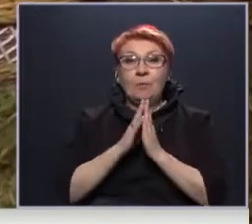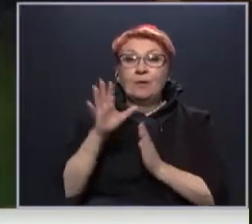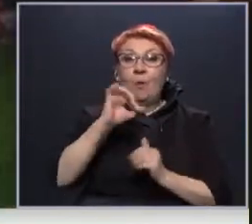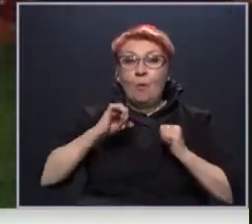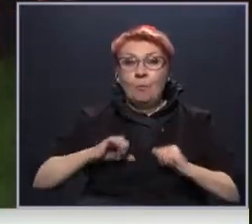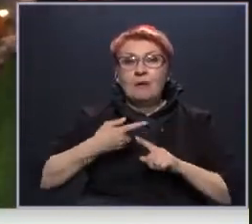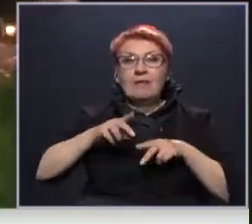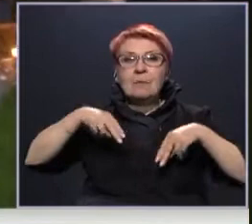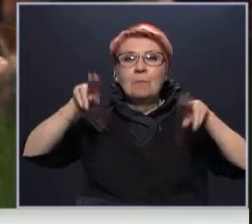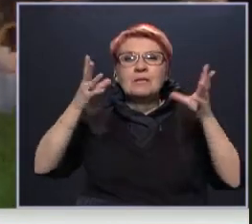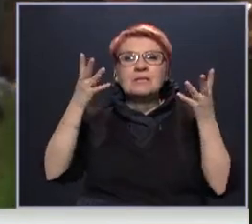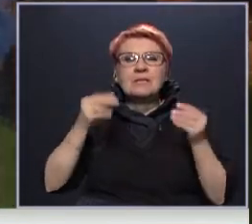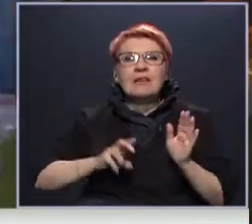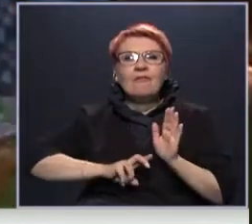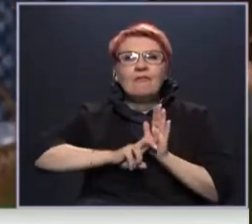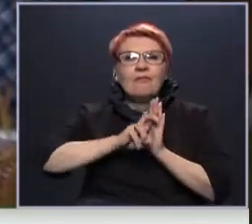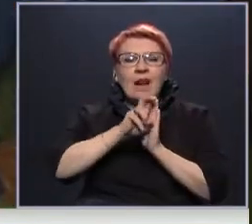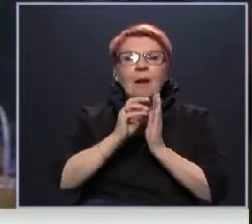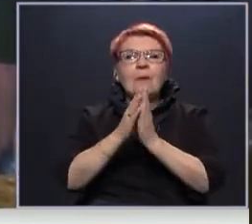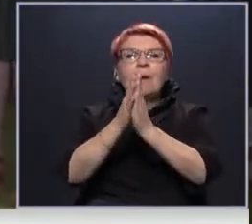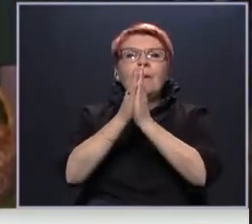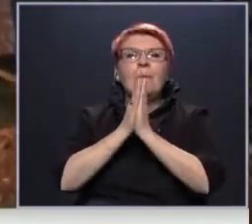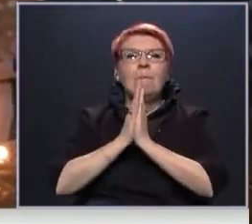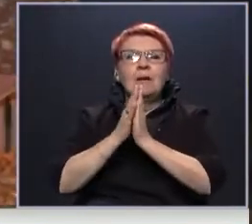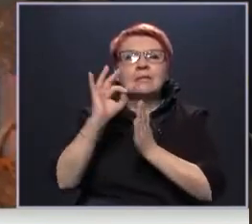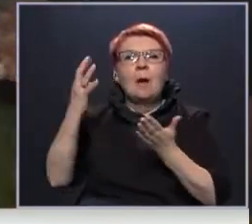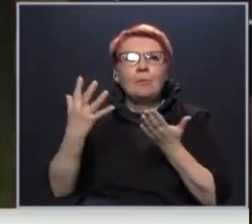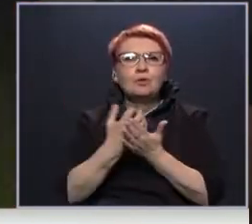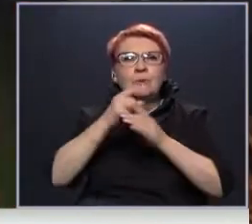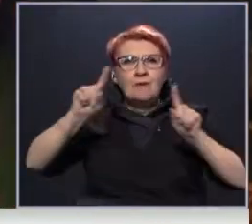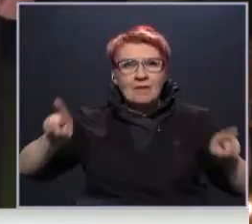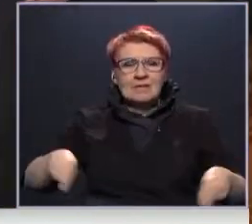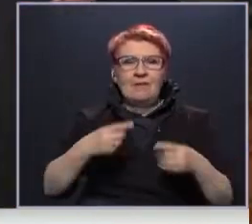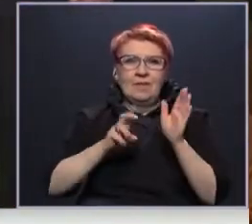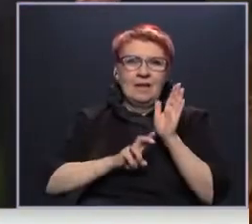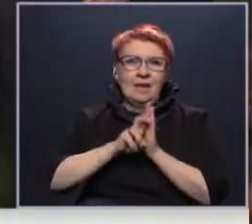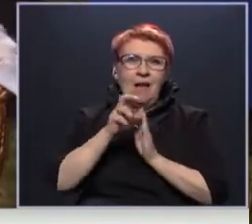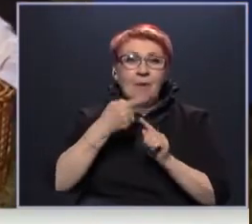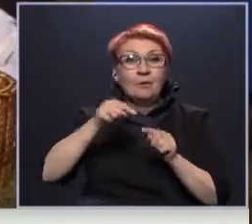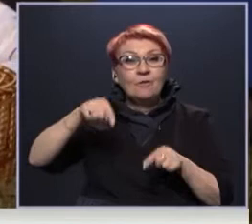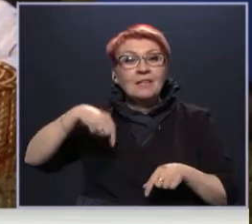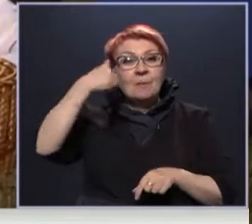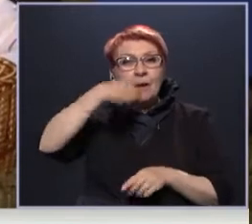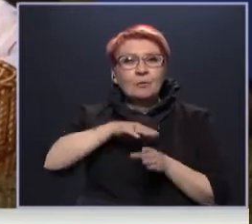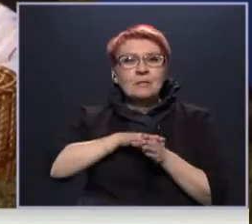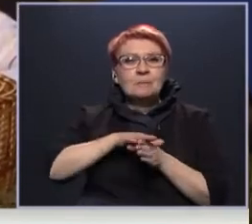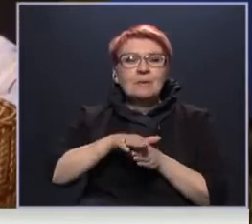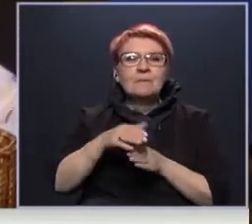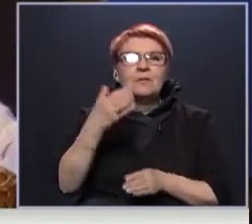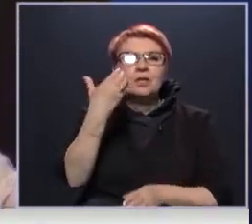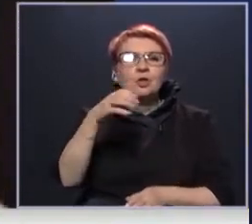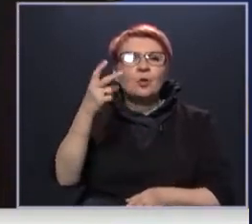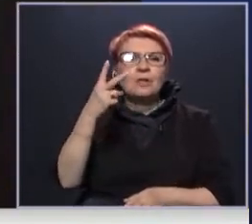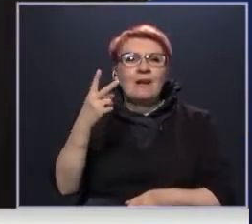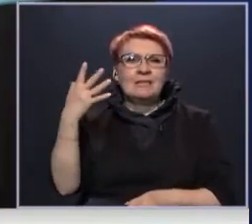в эти пасхальные дни в храме возносятся молитвы и об успешном восстановлении храма, которому в этом году исполняется